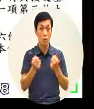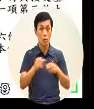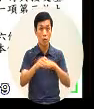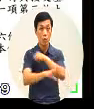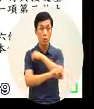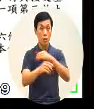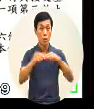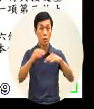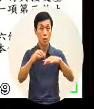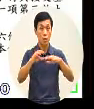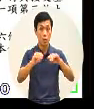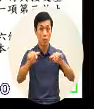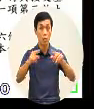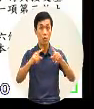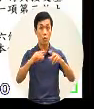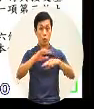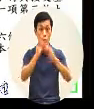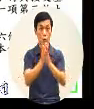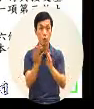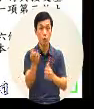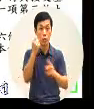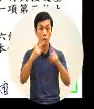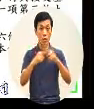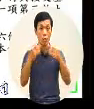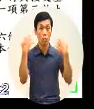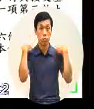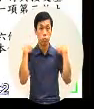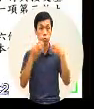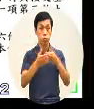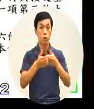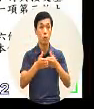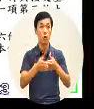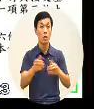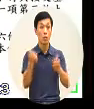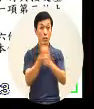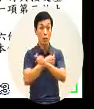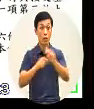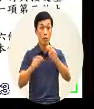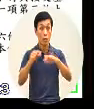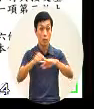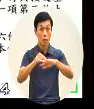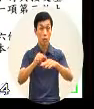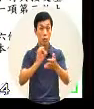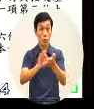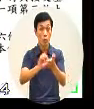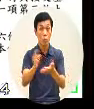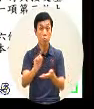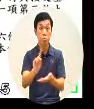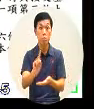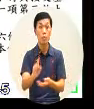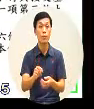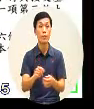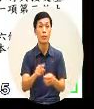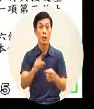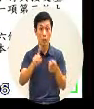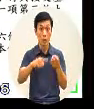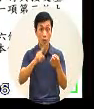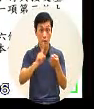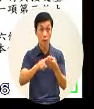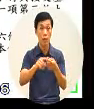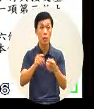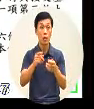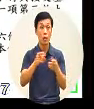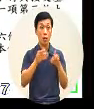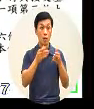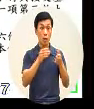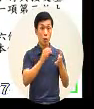担。陈超前这行啦，代金之用途应哦专款专